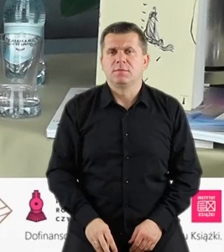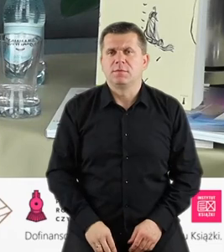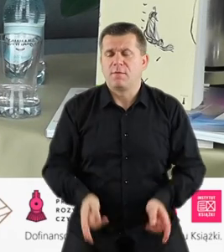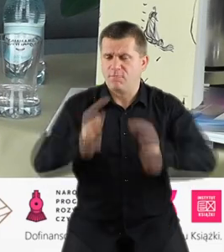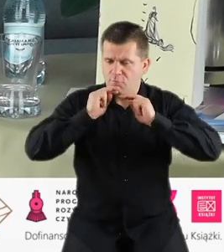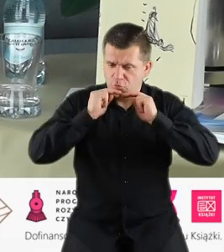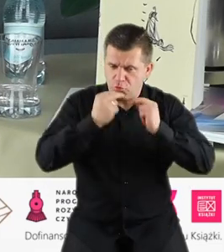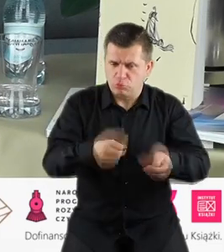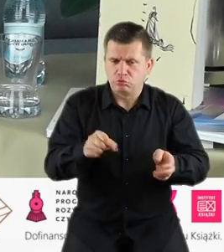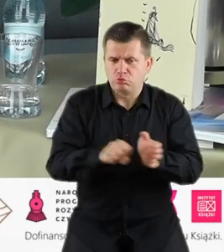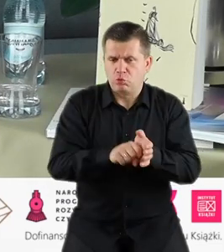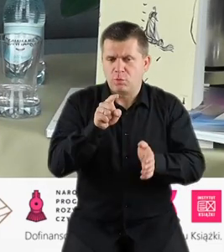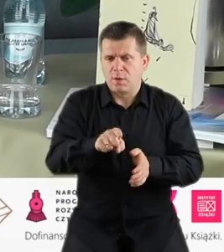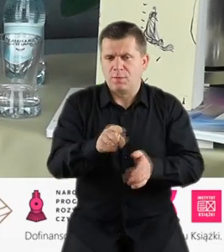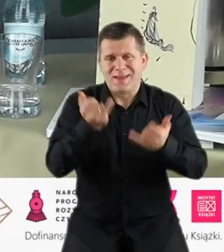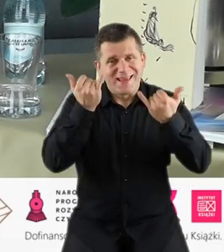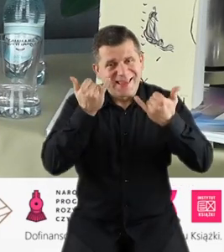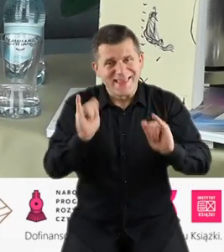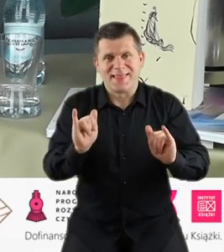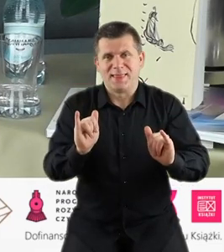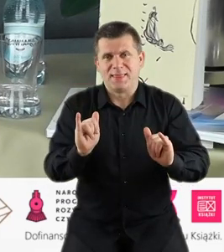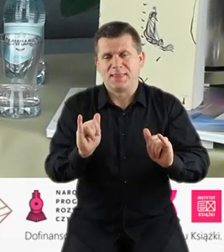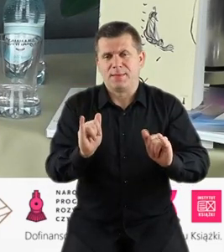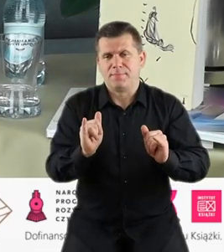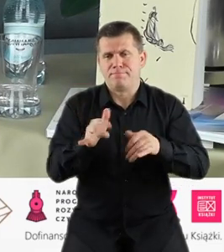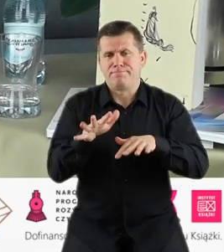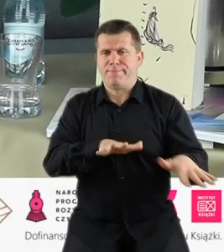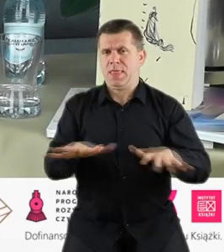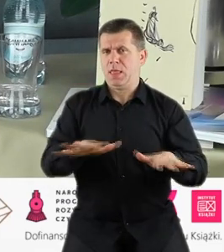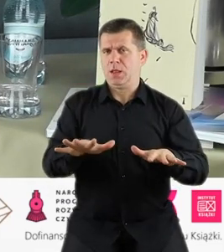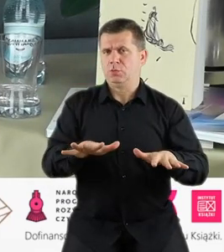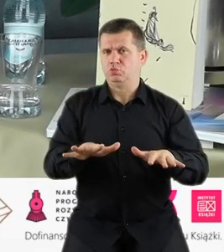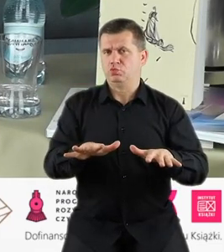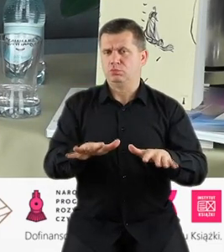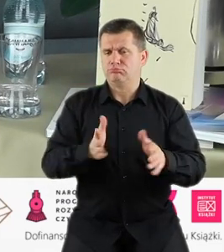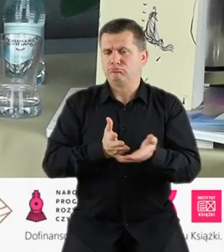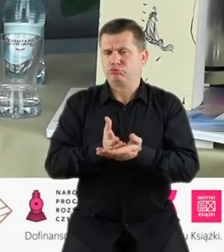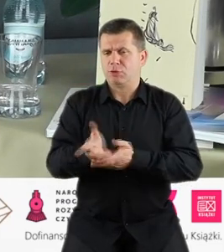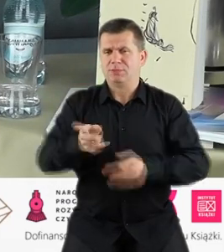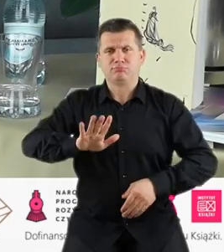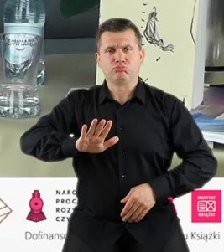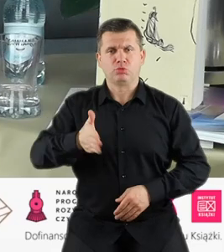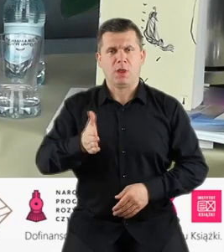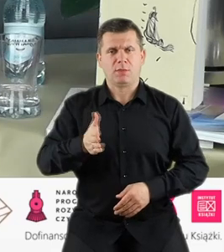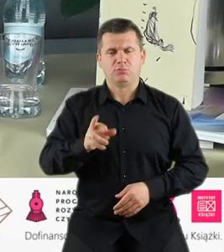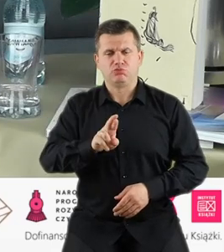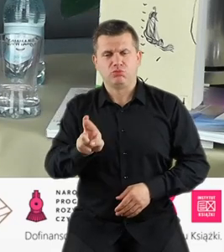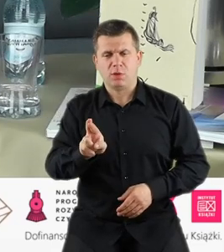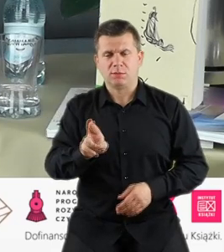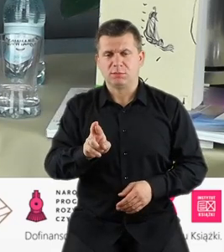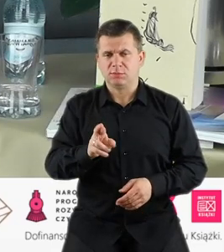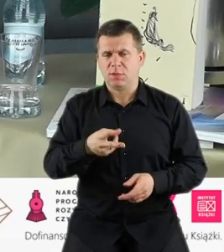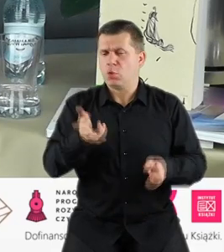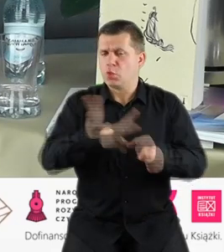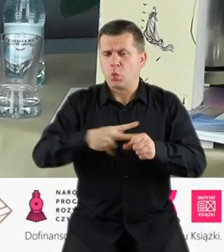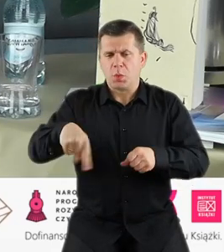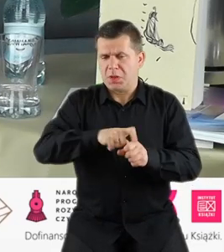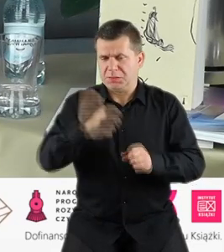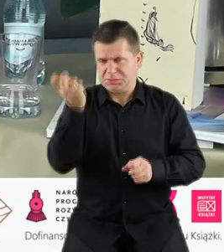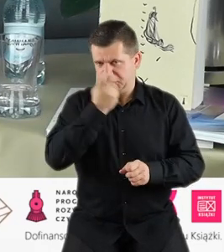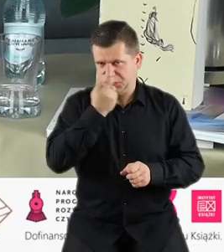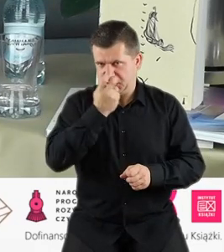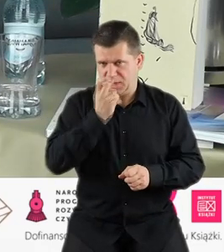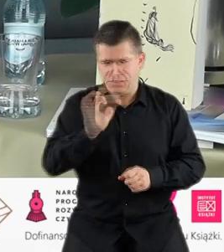i wrócić do niego w zupełnie innym, nieoczekiwanym miejscu właśnie poprzez przedmiot. Zachwycające są niektóre